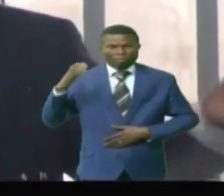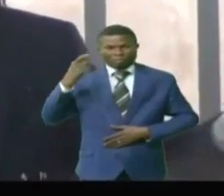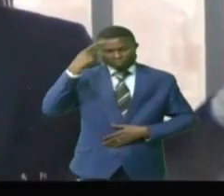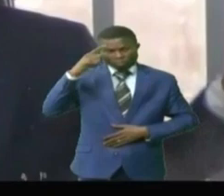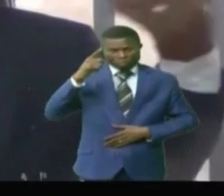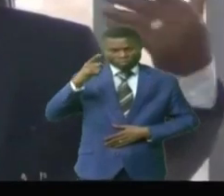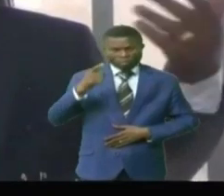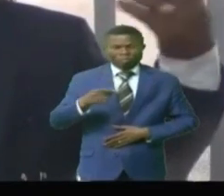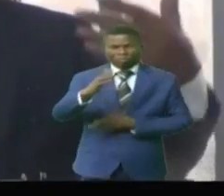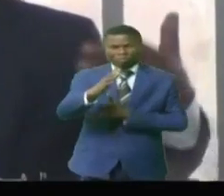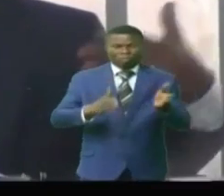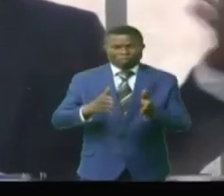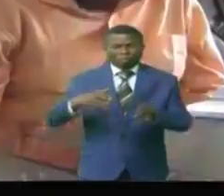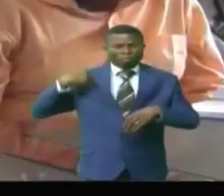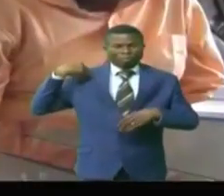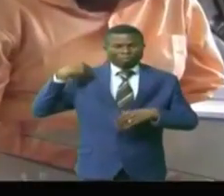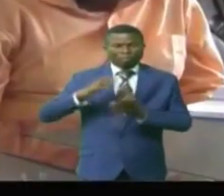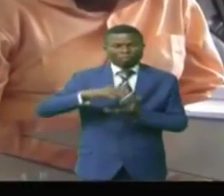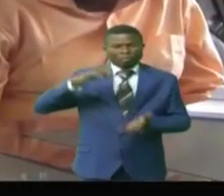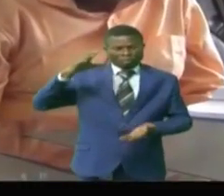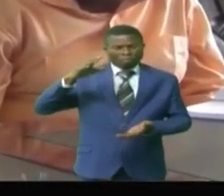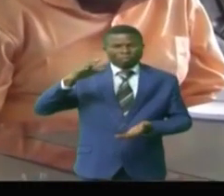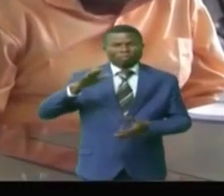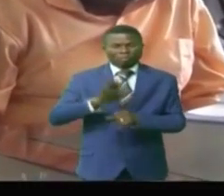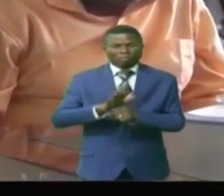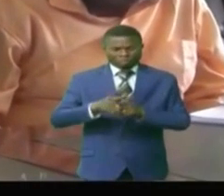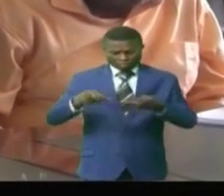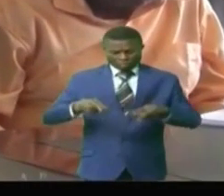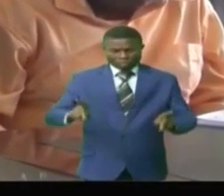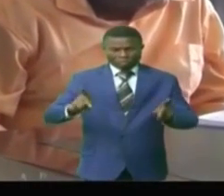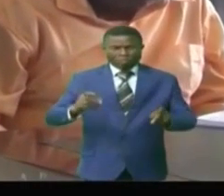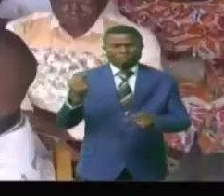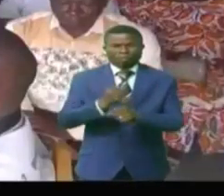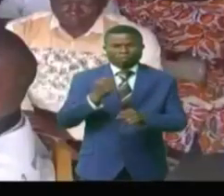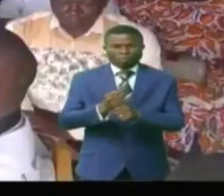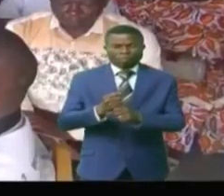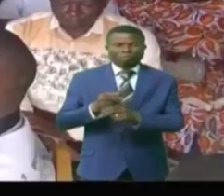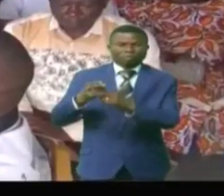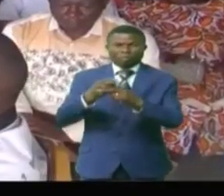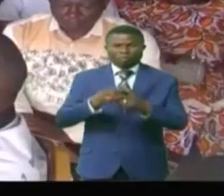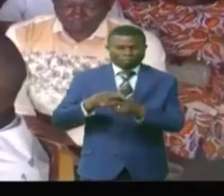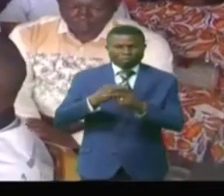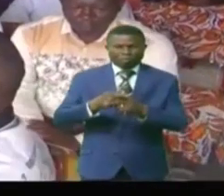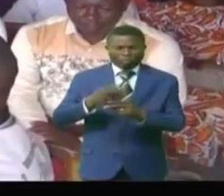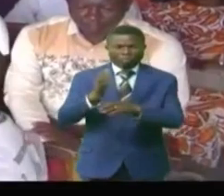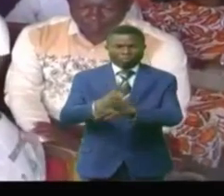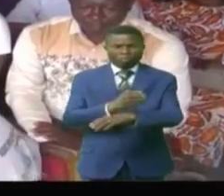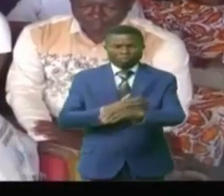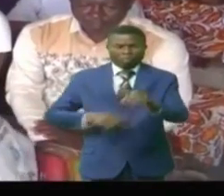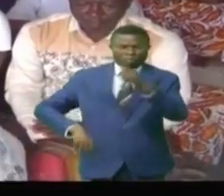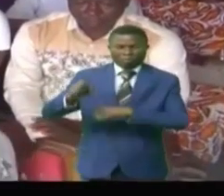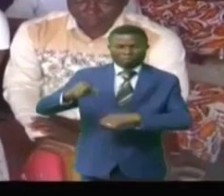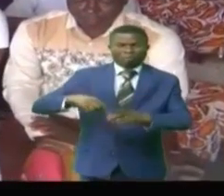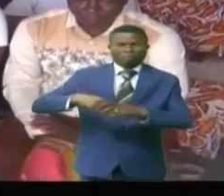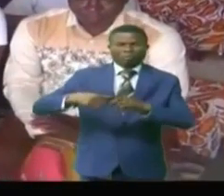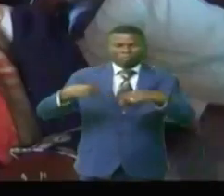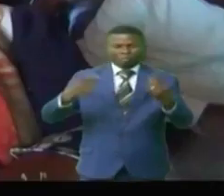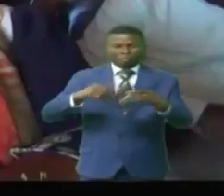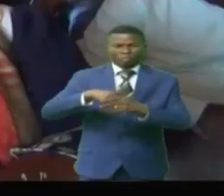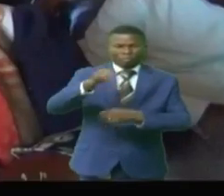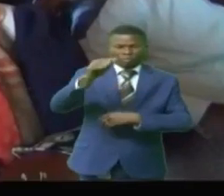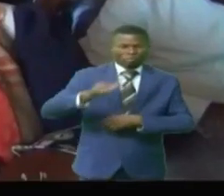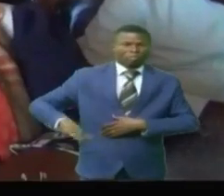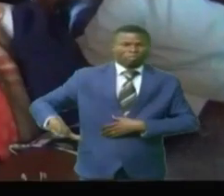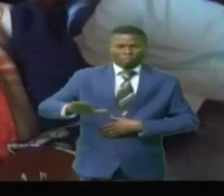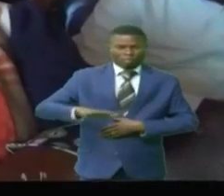une maximisation des recettes qui vont permettre aux services de sécurité à bouter l'ennemi hors du territoire